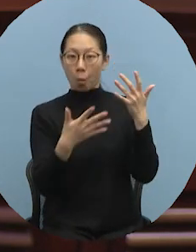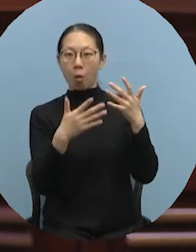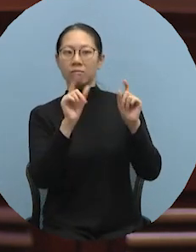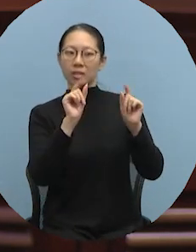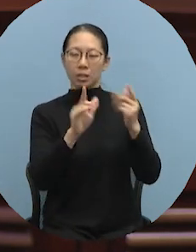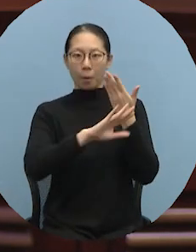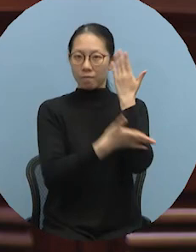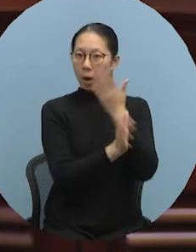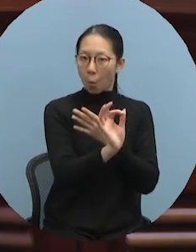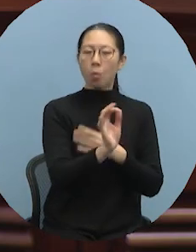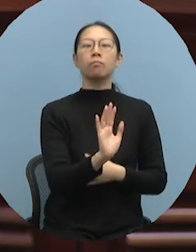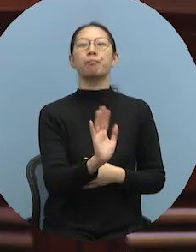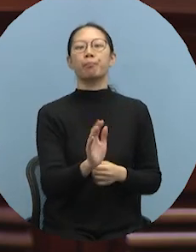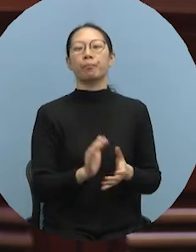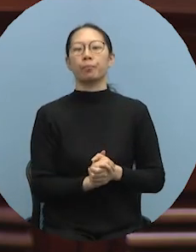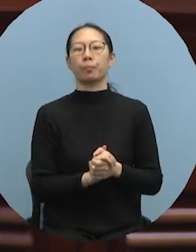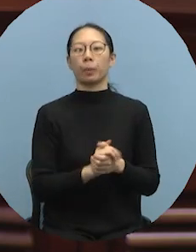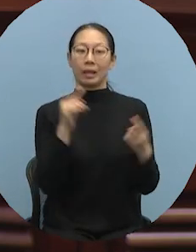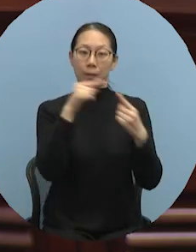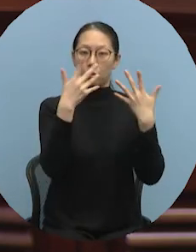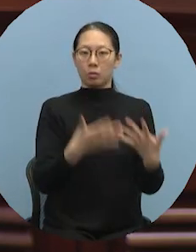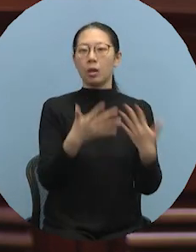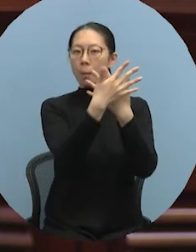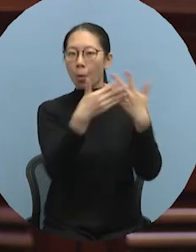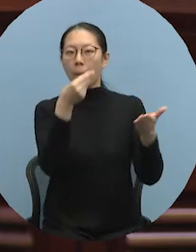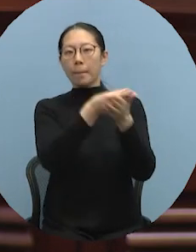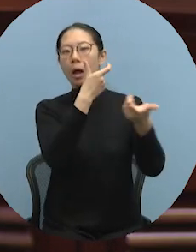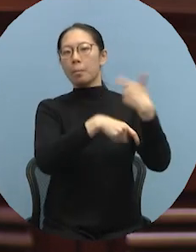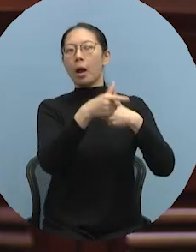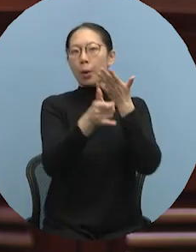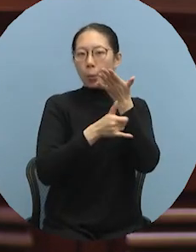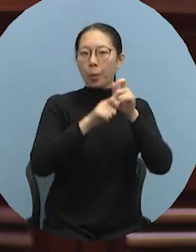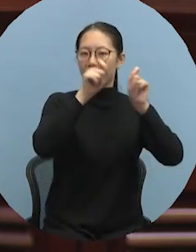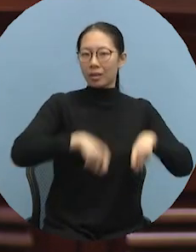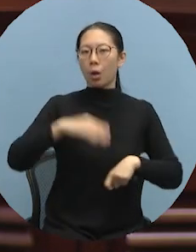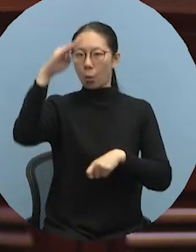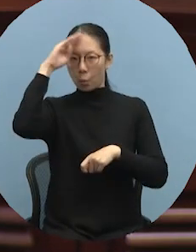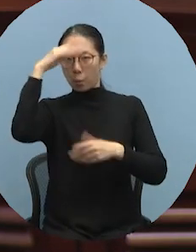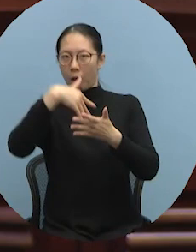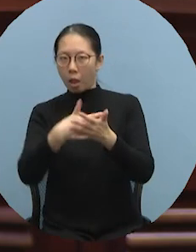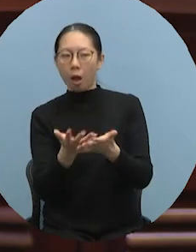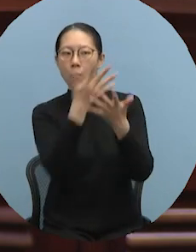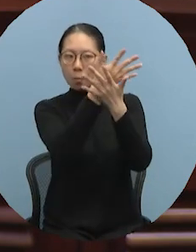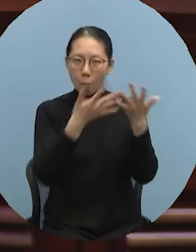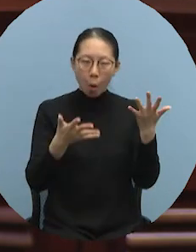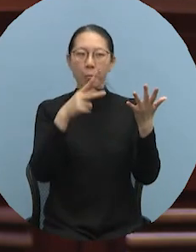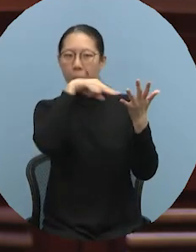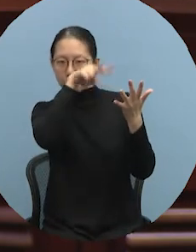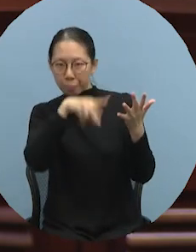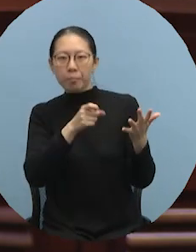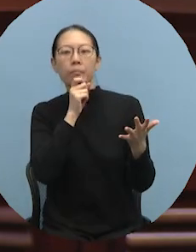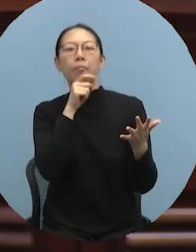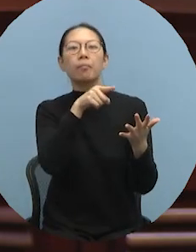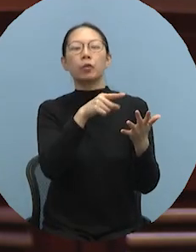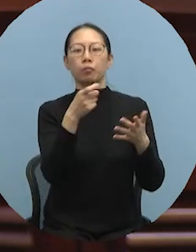法可依的，針對網上買賣毒品這個問題，執法部門已經加強了在互聯網的巡邏和採